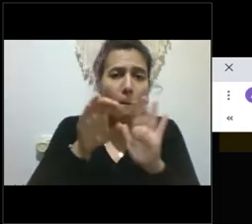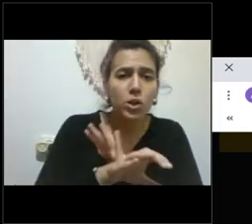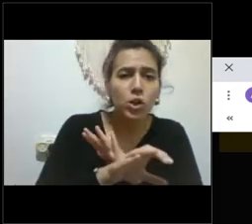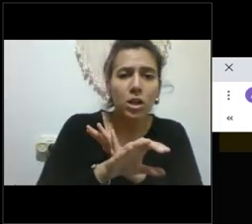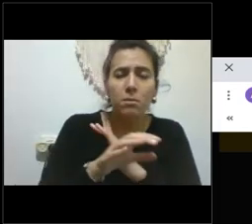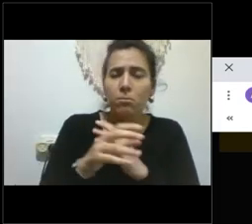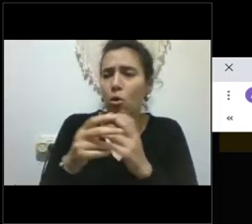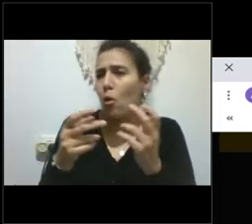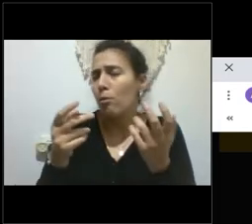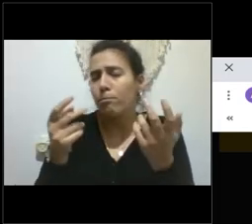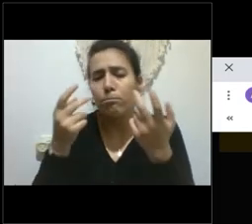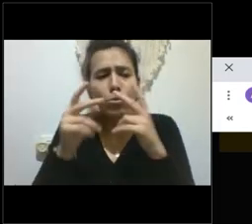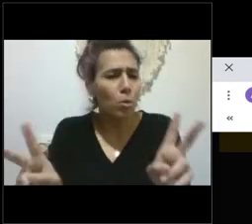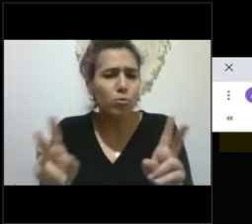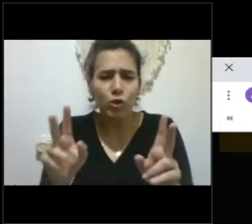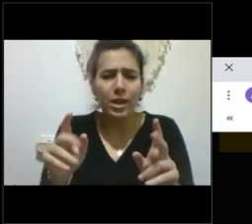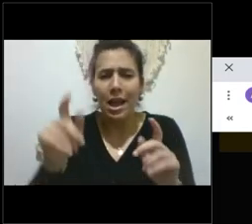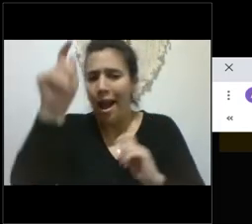לובשים.